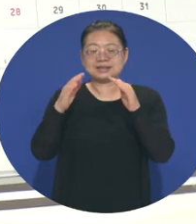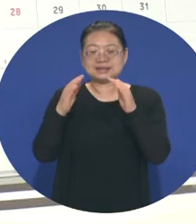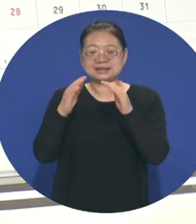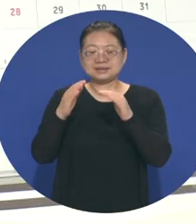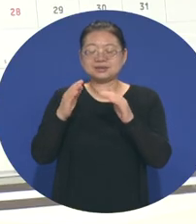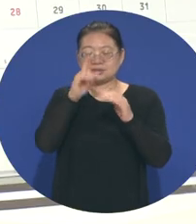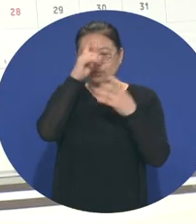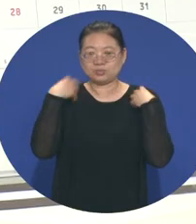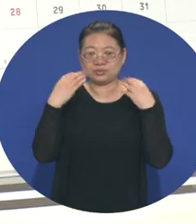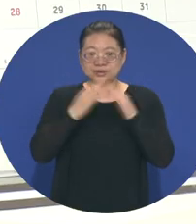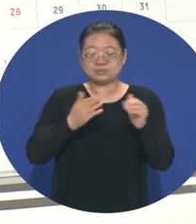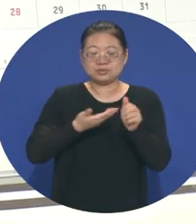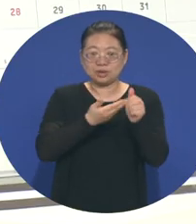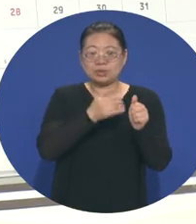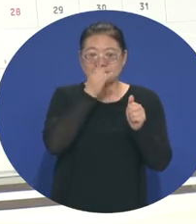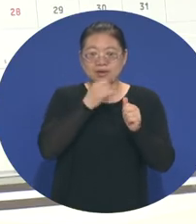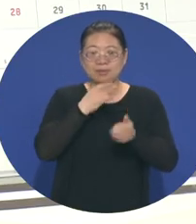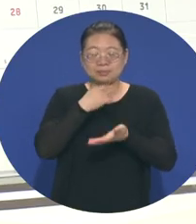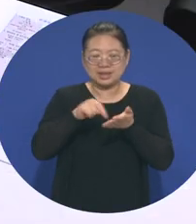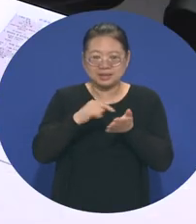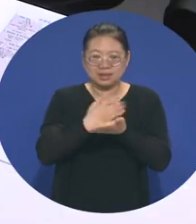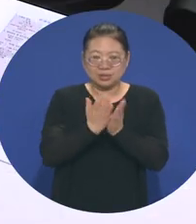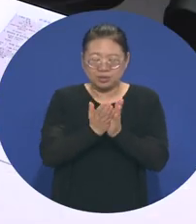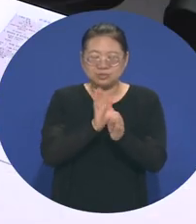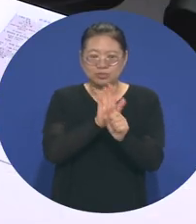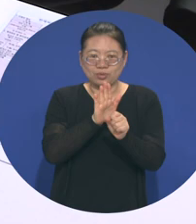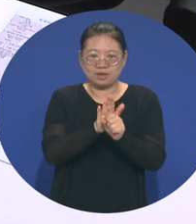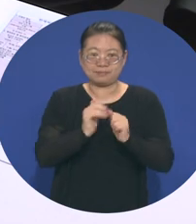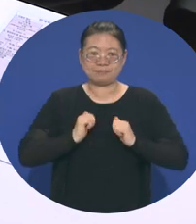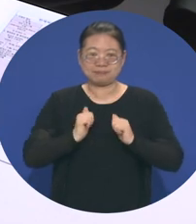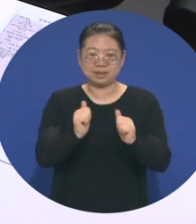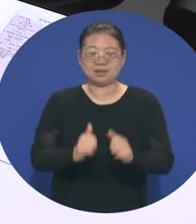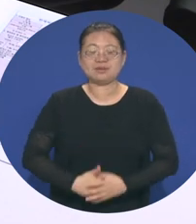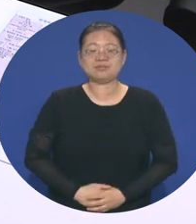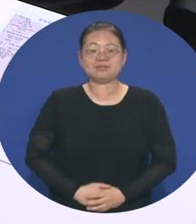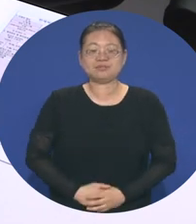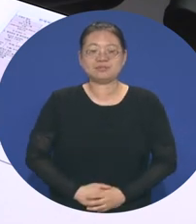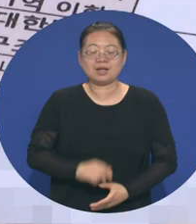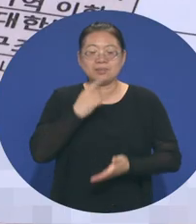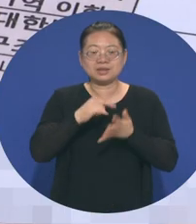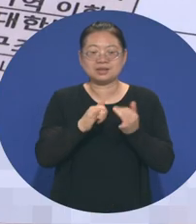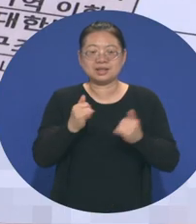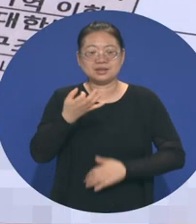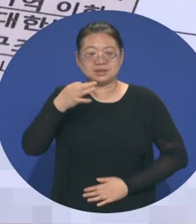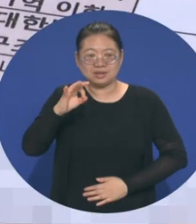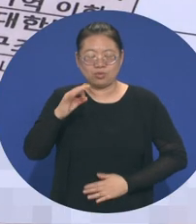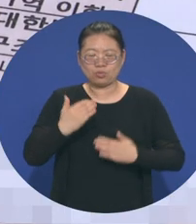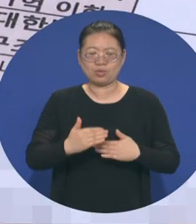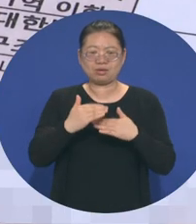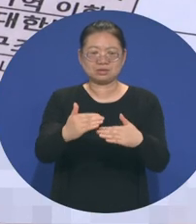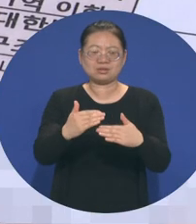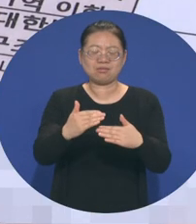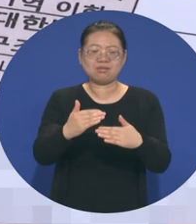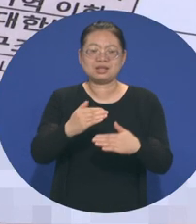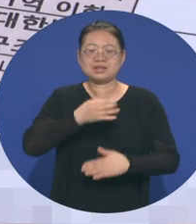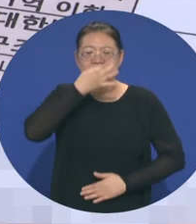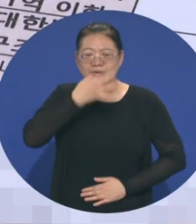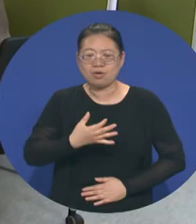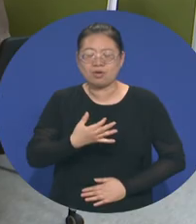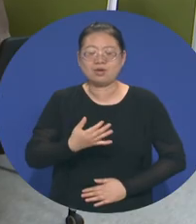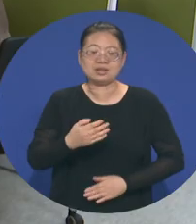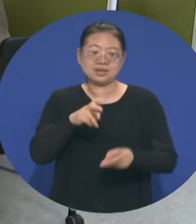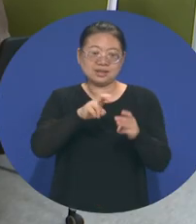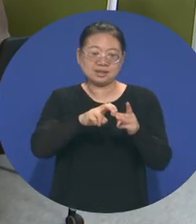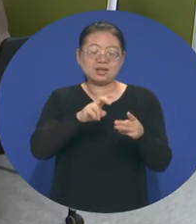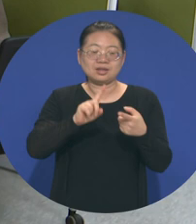생계비를 지원하는 등 피해자 지원에 총력을 기울이고 있습니다 특히 피해자로 인정받기까지 과정이 만만치 않은데